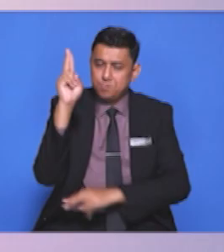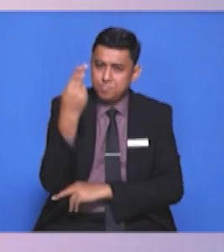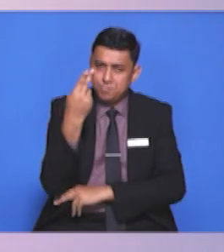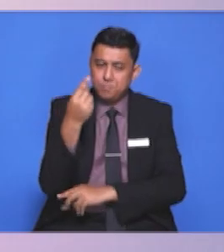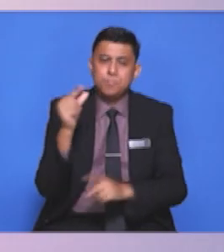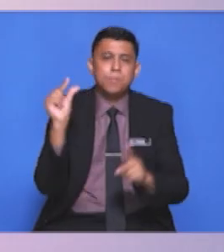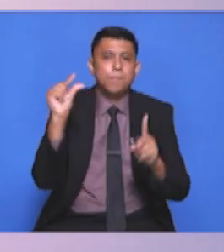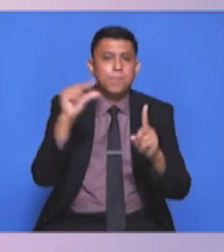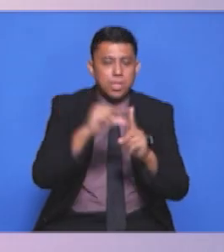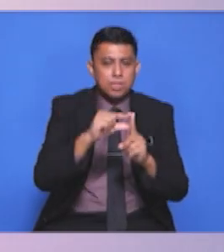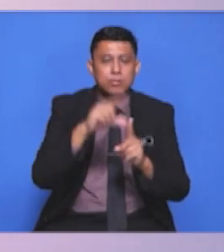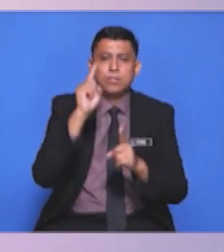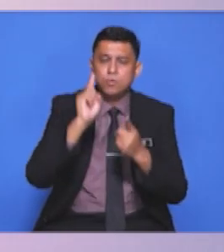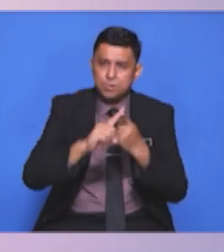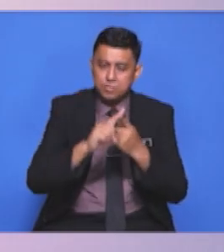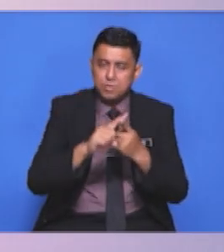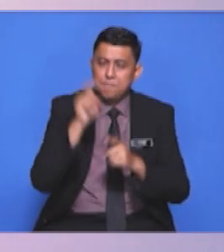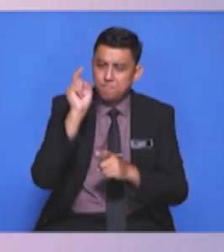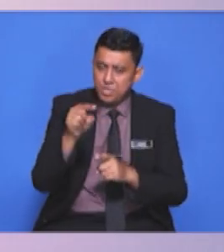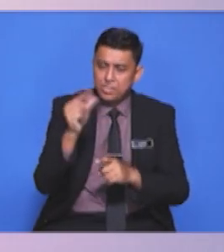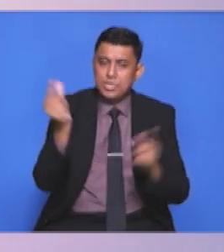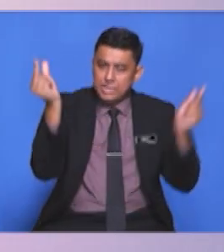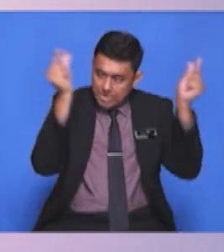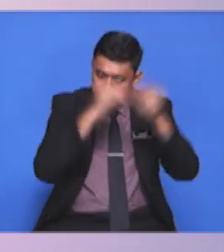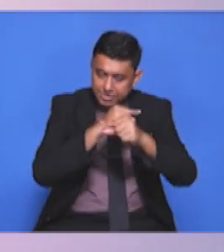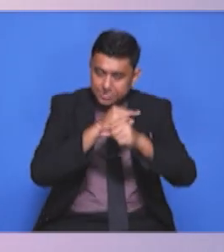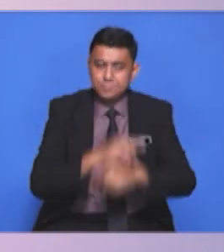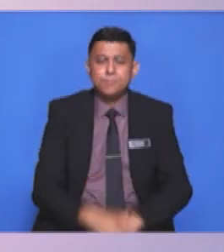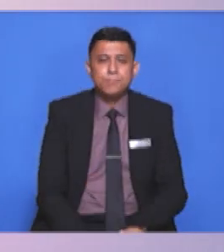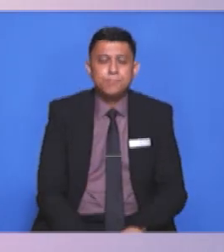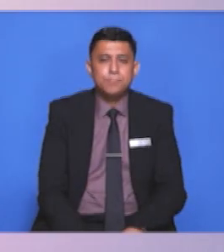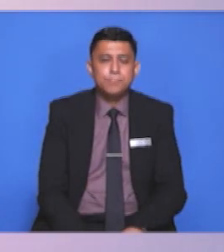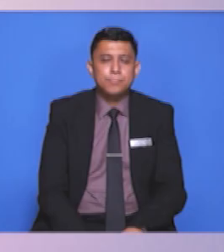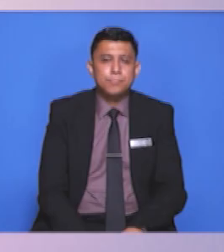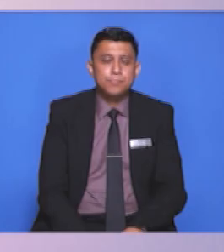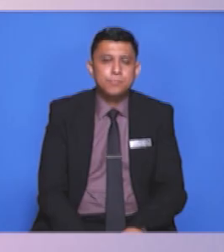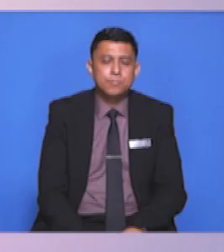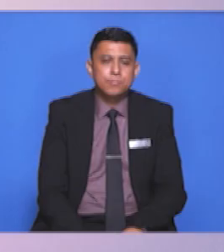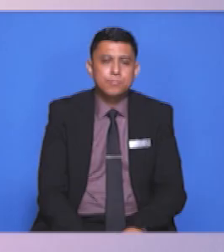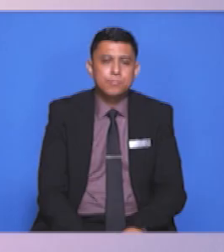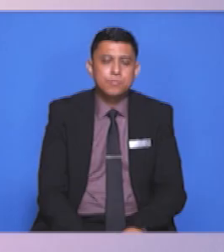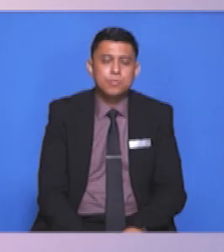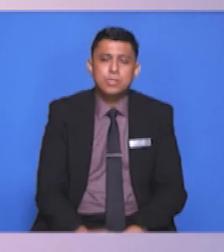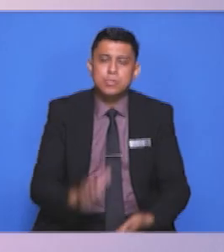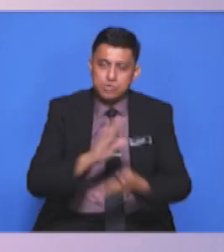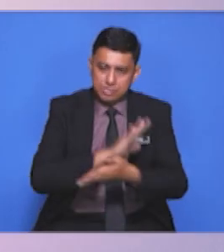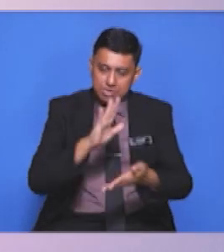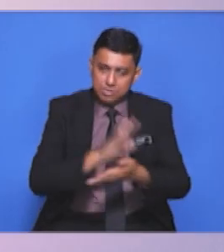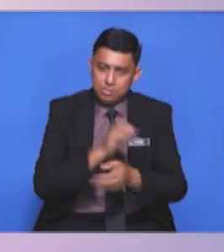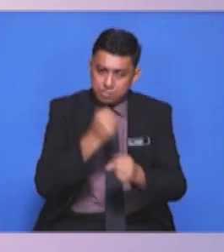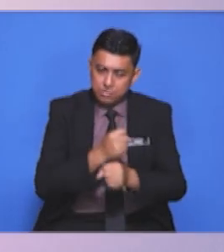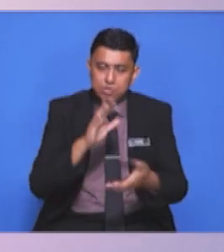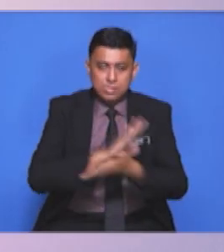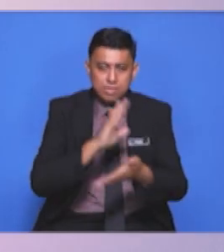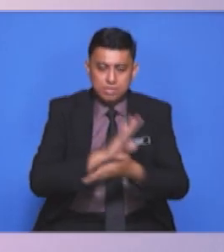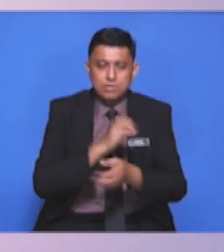perkataan pertama yang perlu digandakan maka perkataan kertas kecil kertas kecil